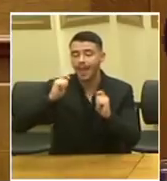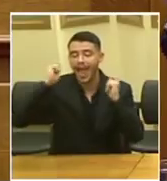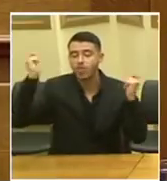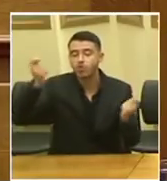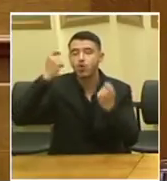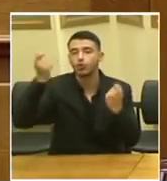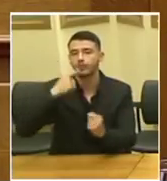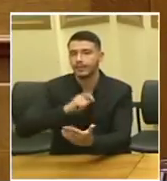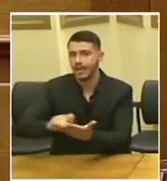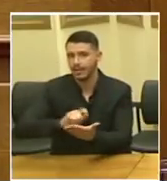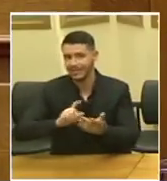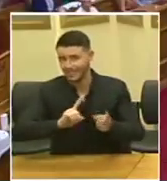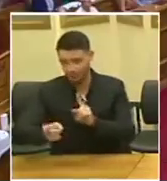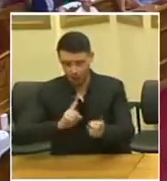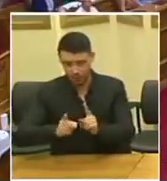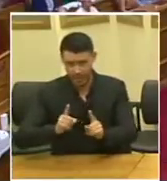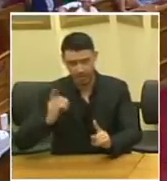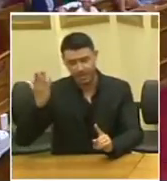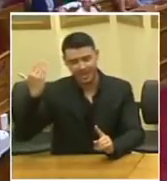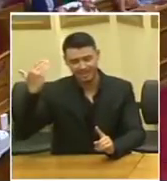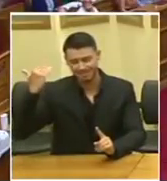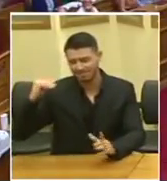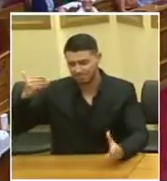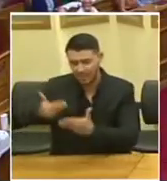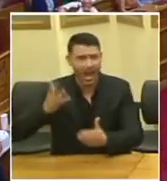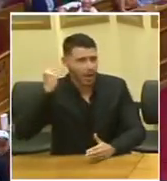και 2 μέρες περί εθνότητας.